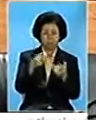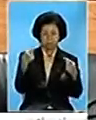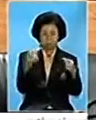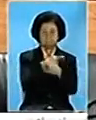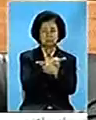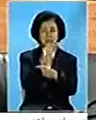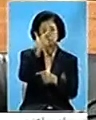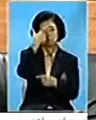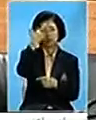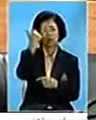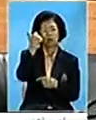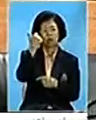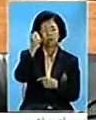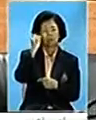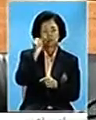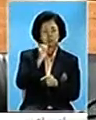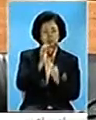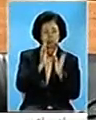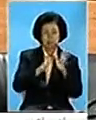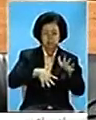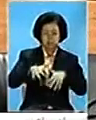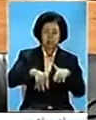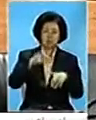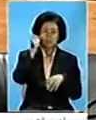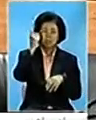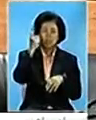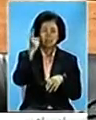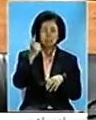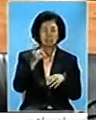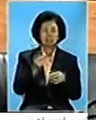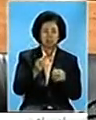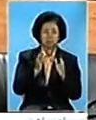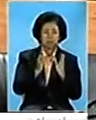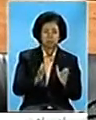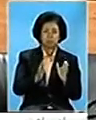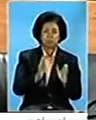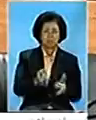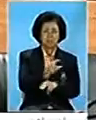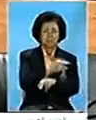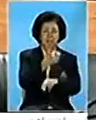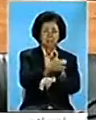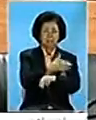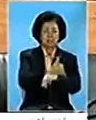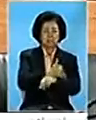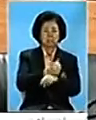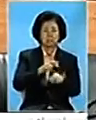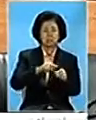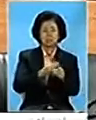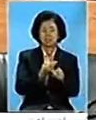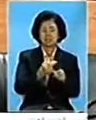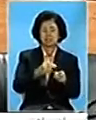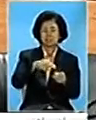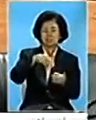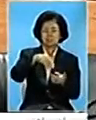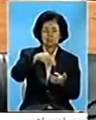เพราะว่าทั้งความเข้าใจของพี่น้องประชาชนทั้งบทบาทหน้าที่ของนักการเมืองเองเนี่ยมันเริ่มที่จะไม่มีหลักครับ